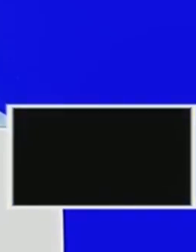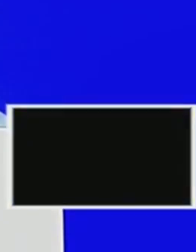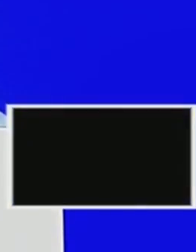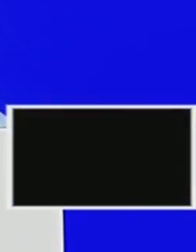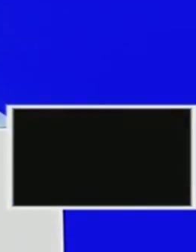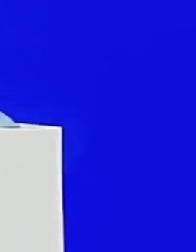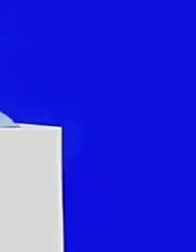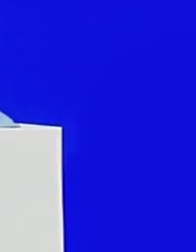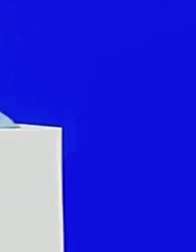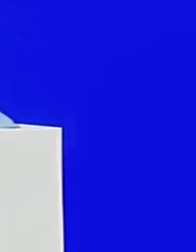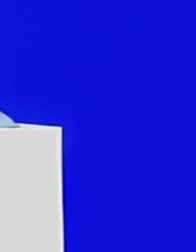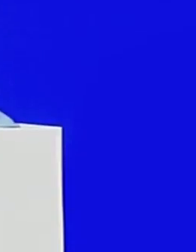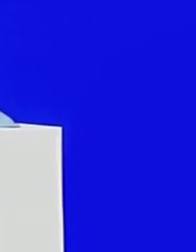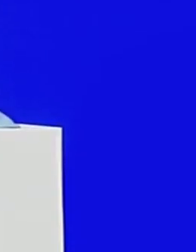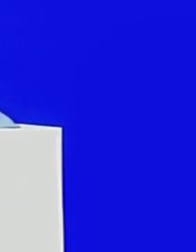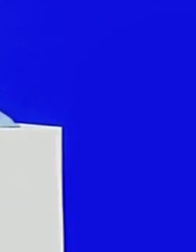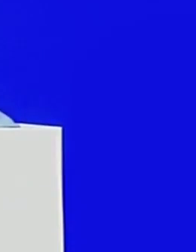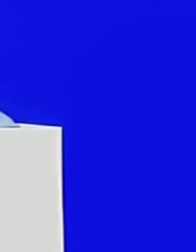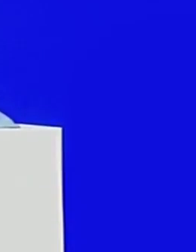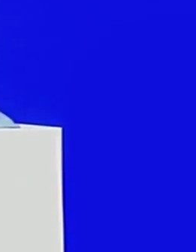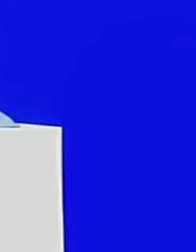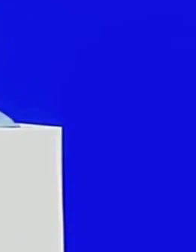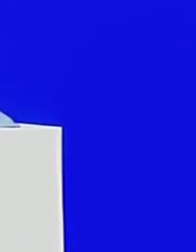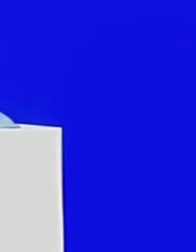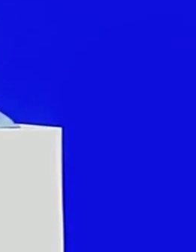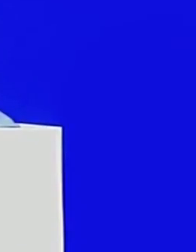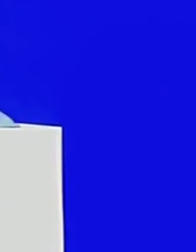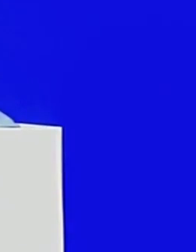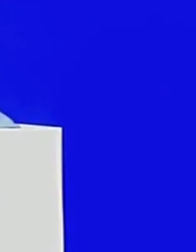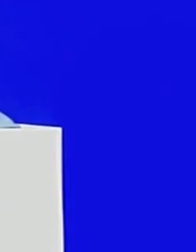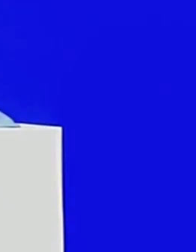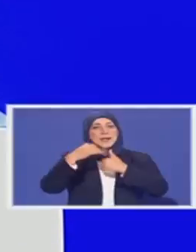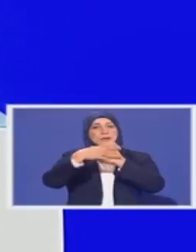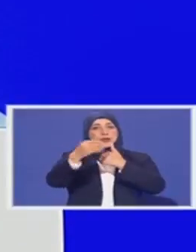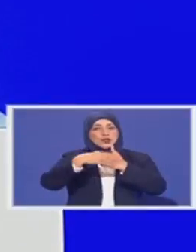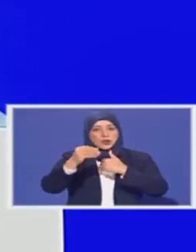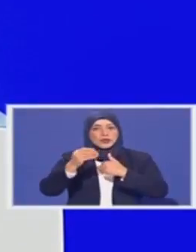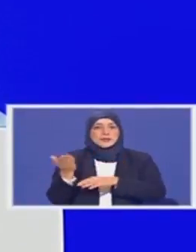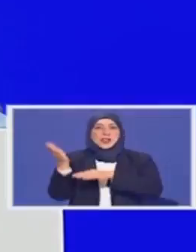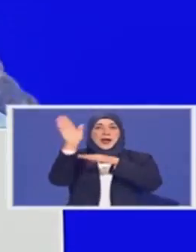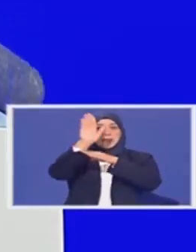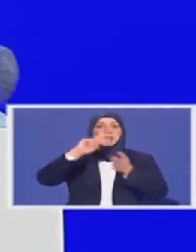الصحي الموجه، اللي مبنية وباش نقدموا فيها المراحل